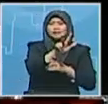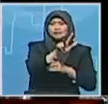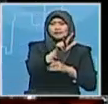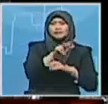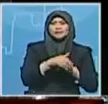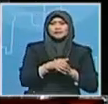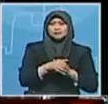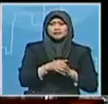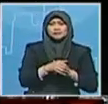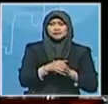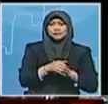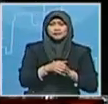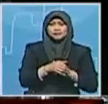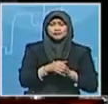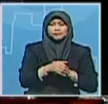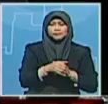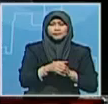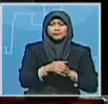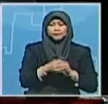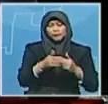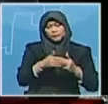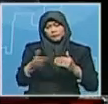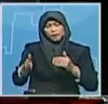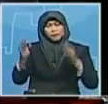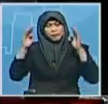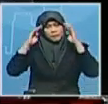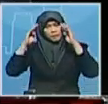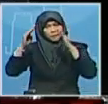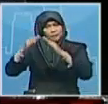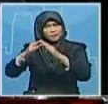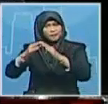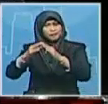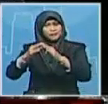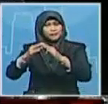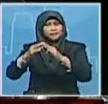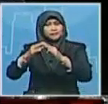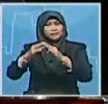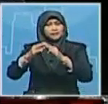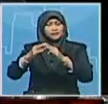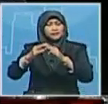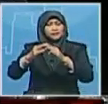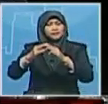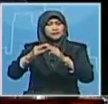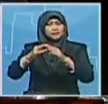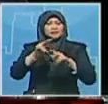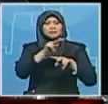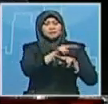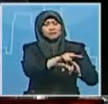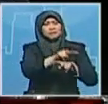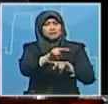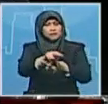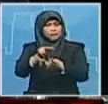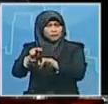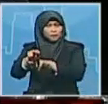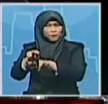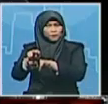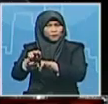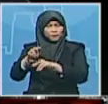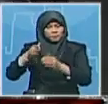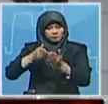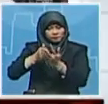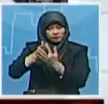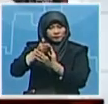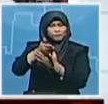seterusnya ialah di sebelah Pahang, kita sedang memantau secara dekat bypass di